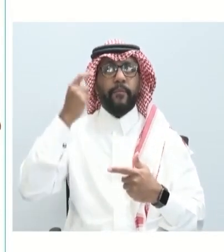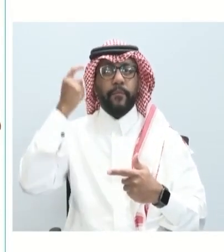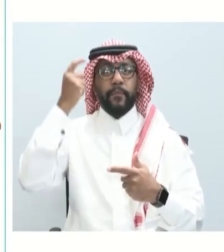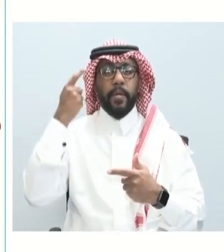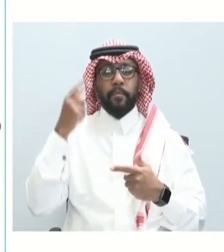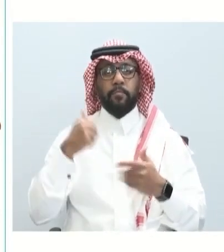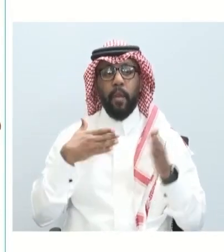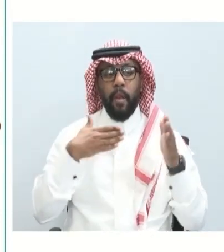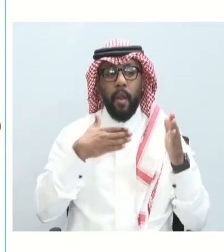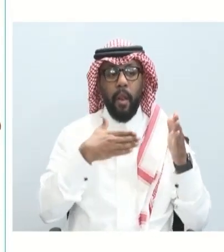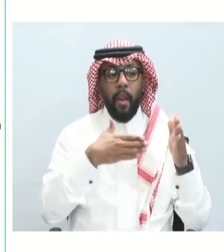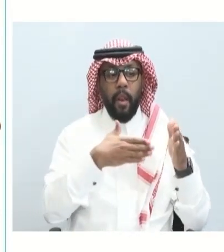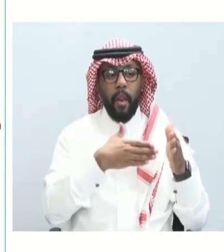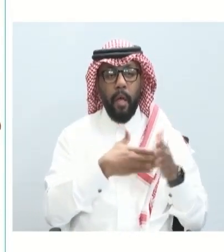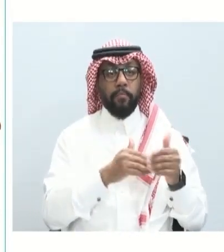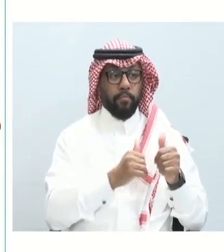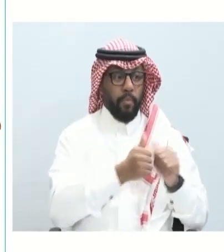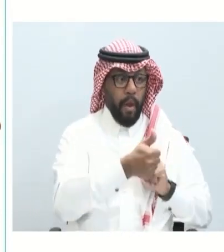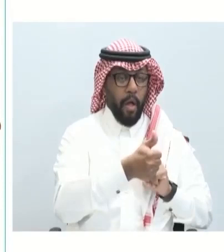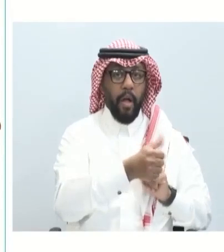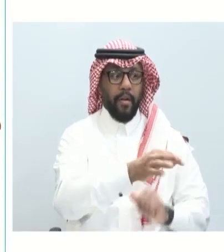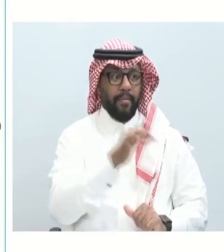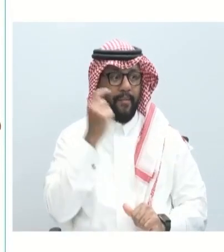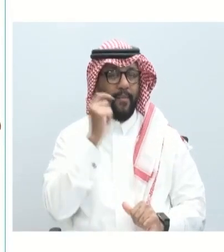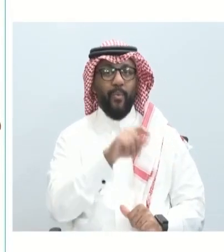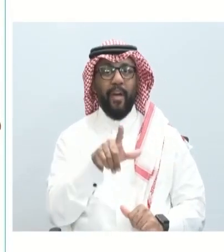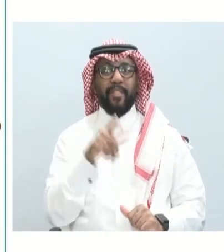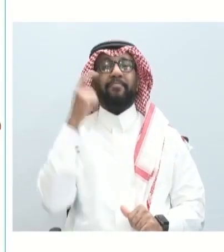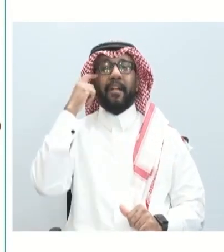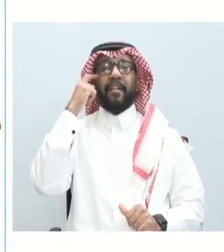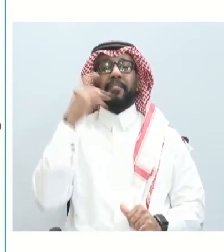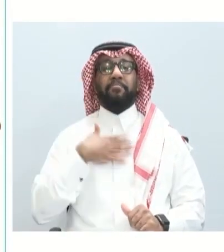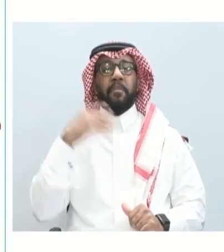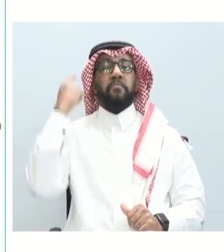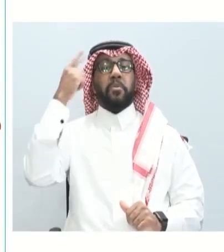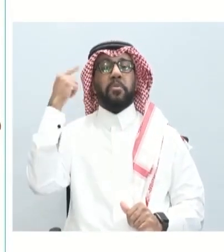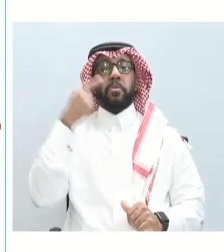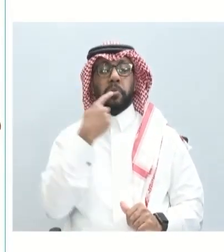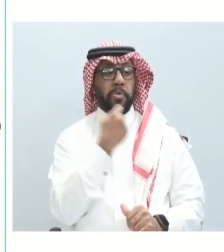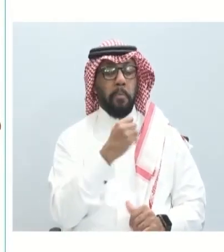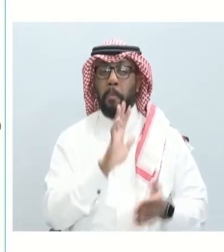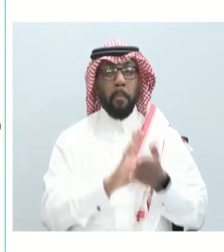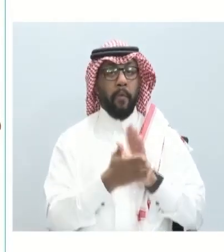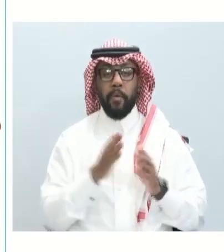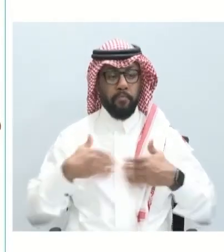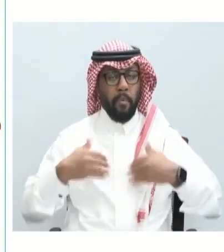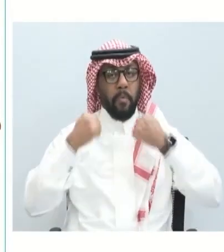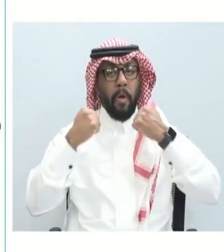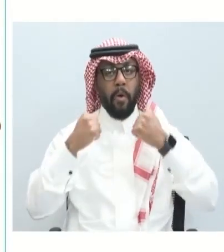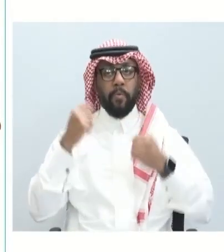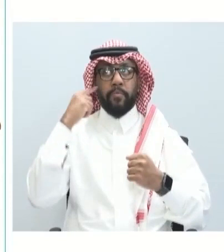فقط لتصل الى حل مساله الماء او تفسير موقف معين هذه الفقره